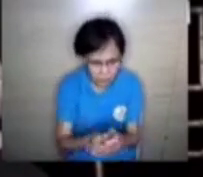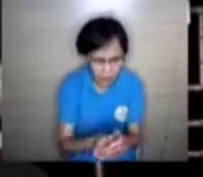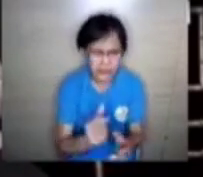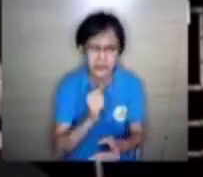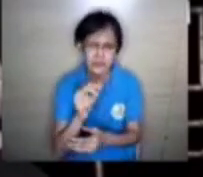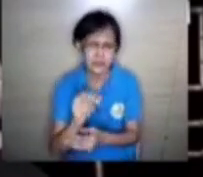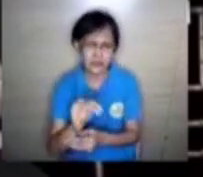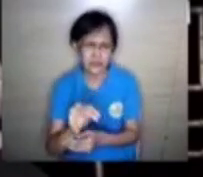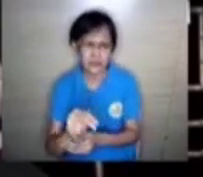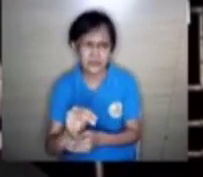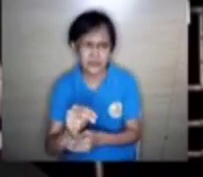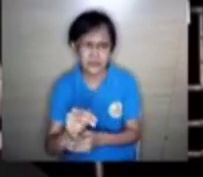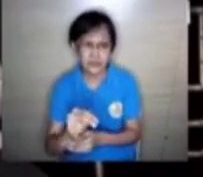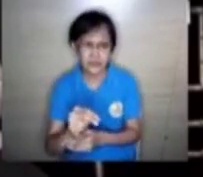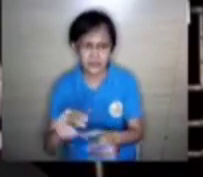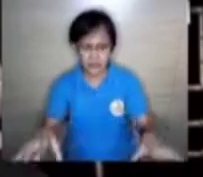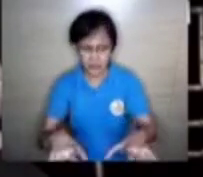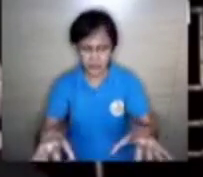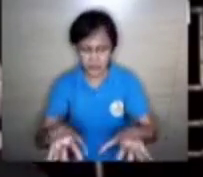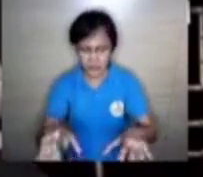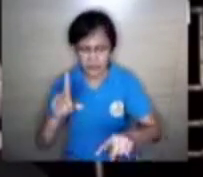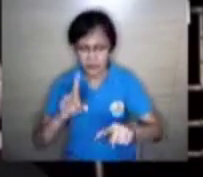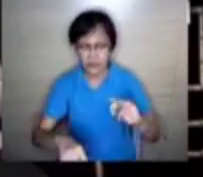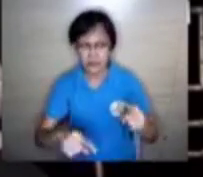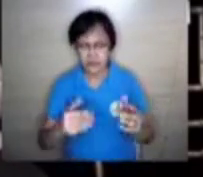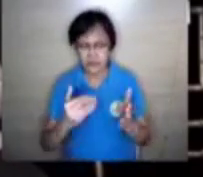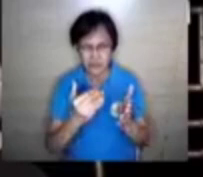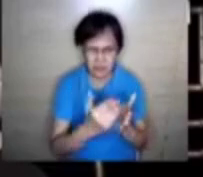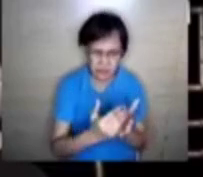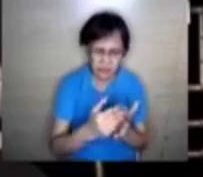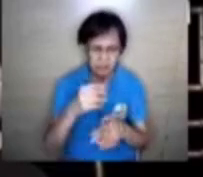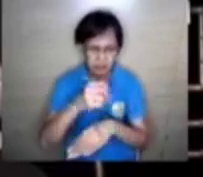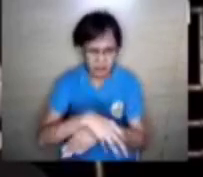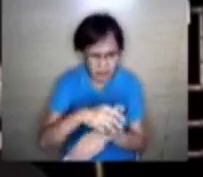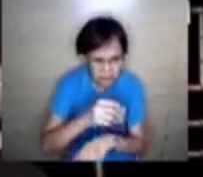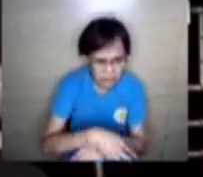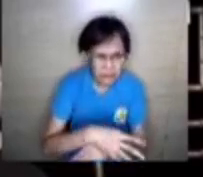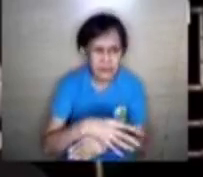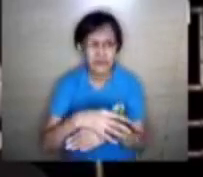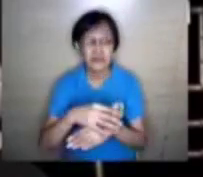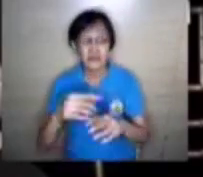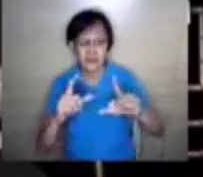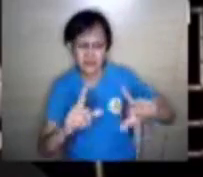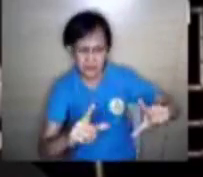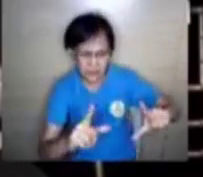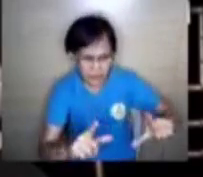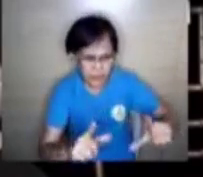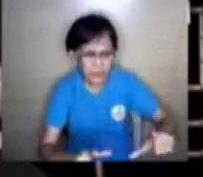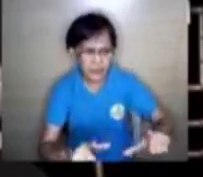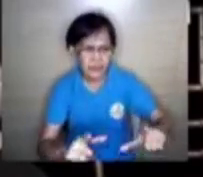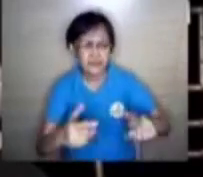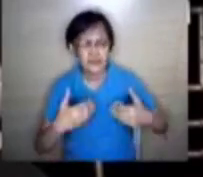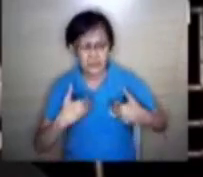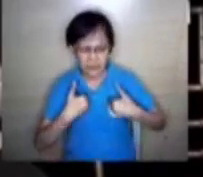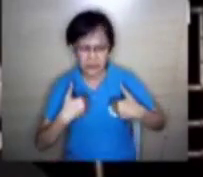Sa trabaho natin, hindi maiiwasan ng intriga, hahanapan, kundi gagawan tayo ng